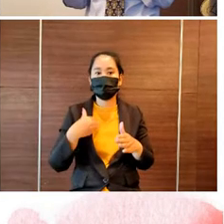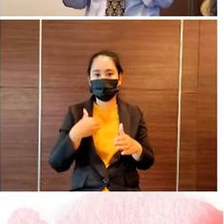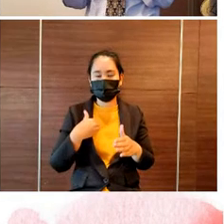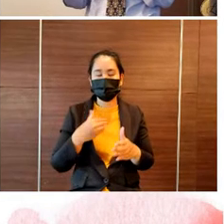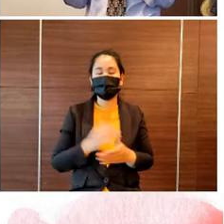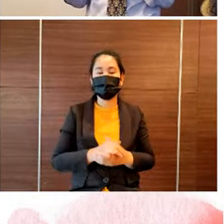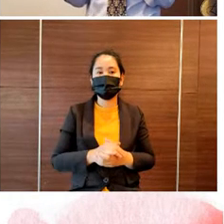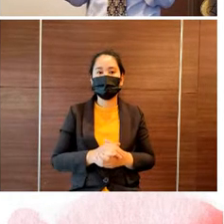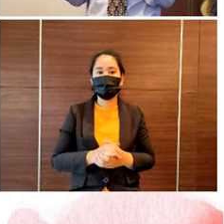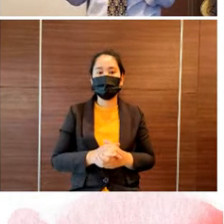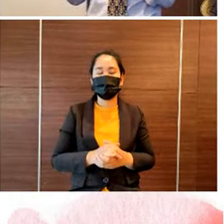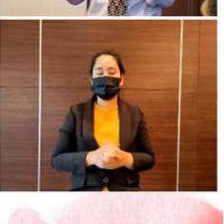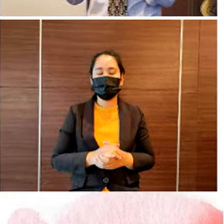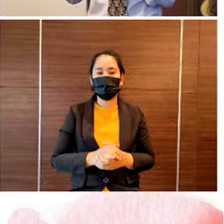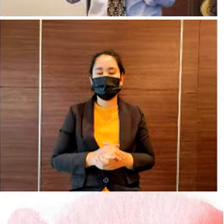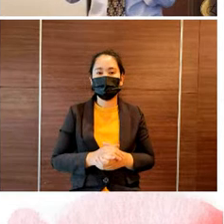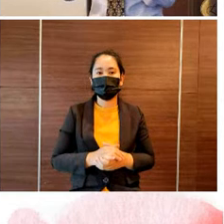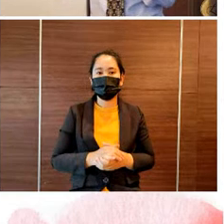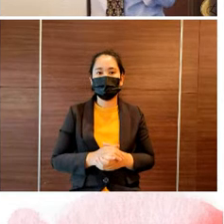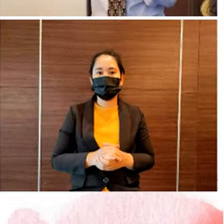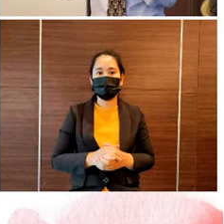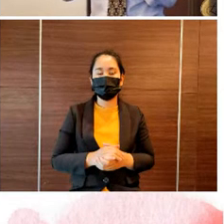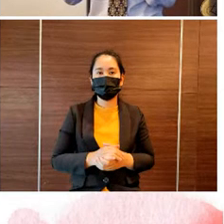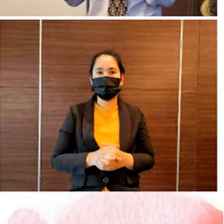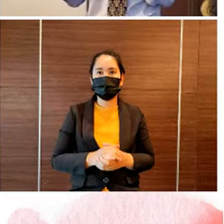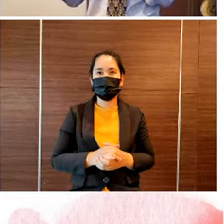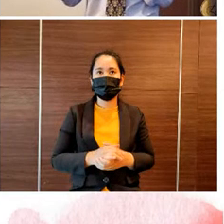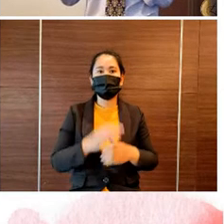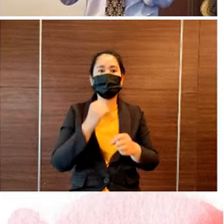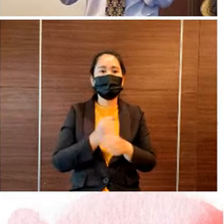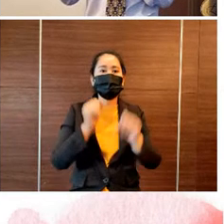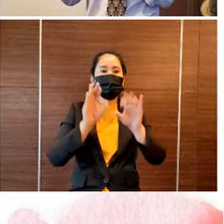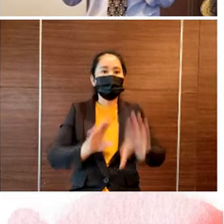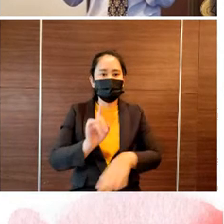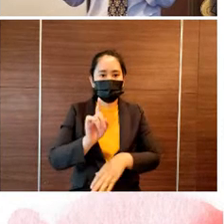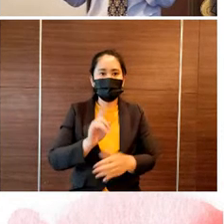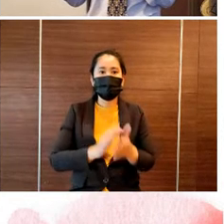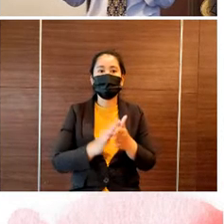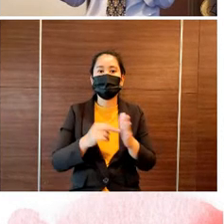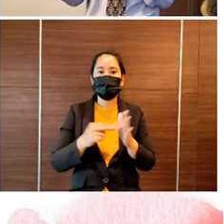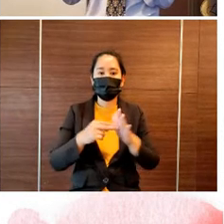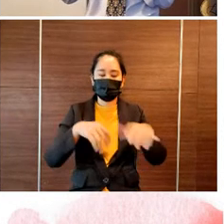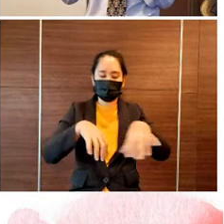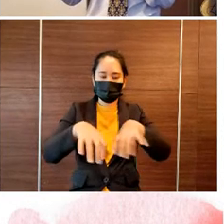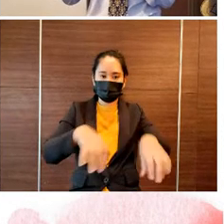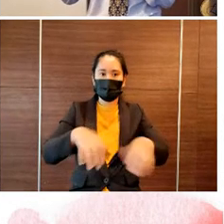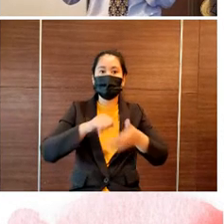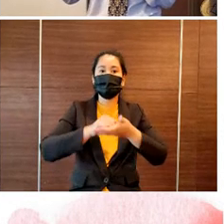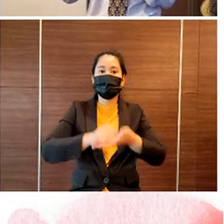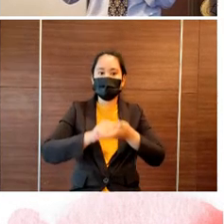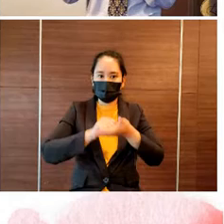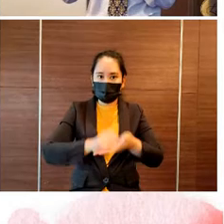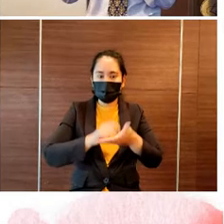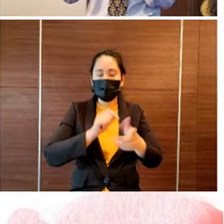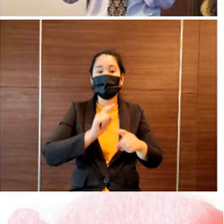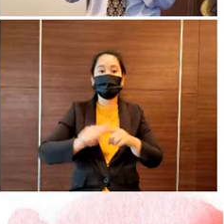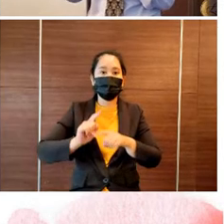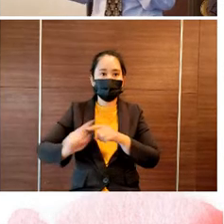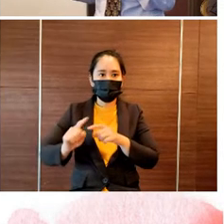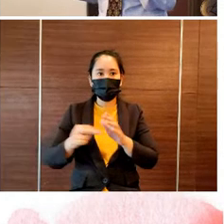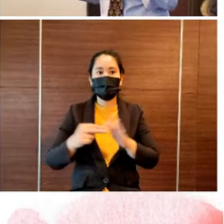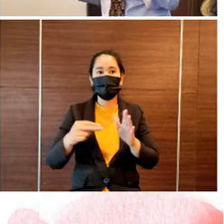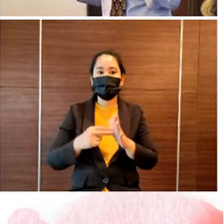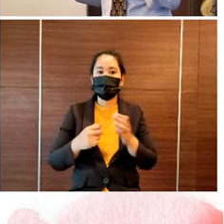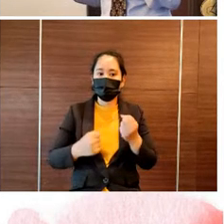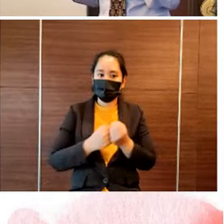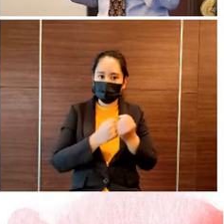นะครับนะฮะรูปแบบนี้น่าจะเป็นรูปแบบการจัดบริการสุขภาพที่เหมาะที่สามารถสู้กับโรคระบาดได้ทุก